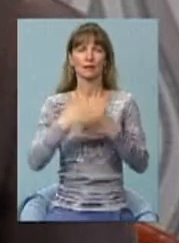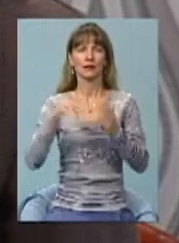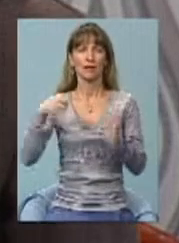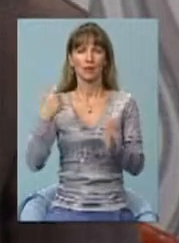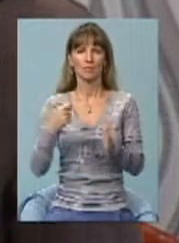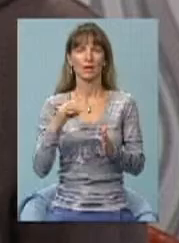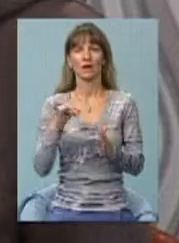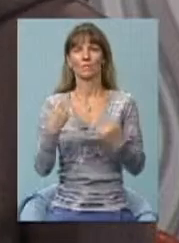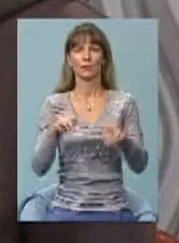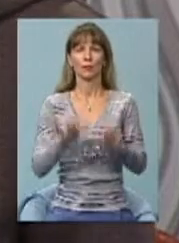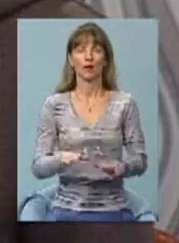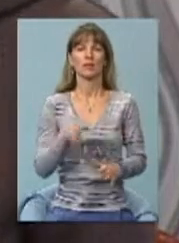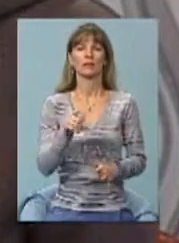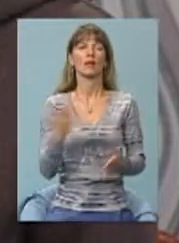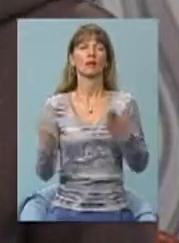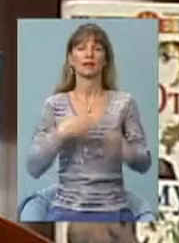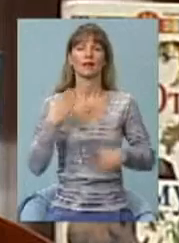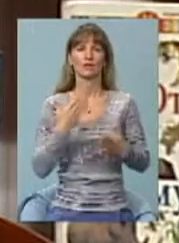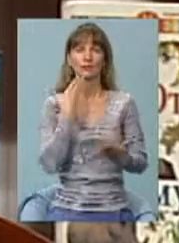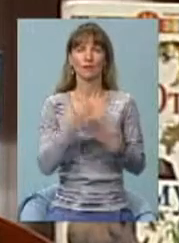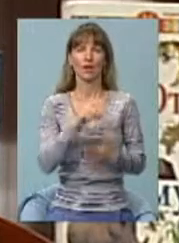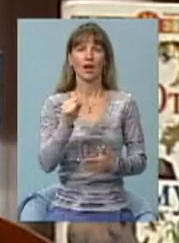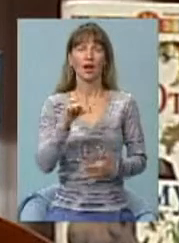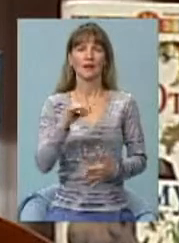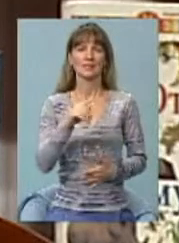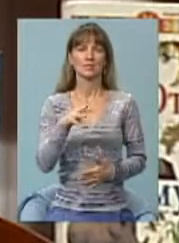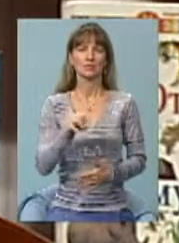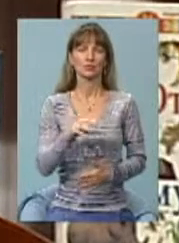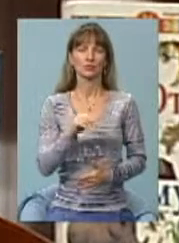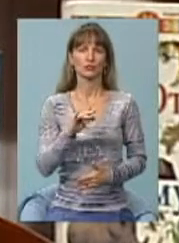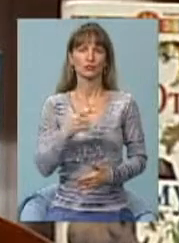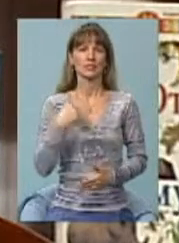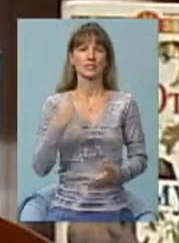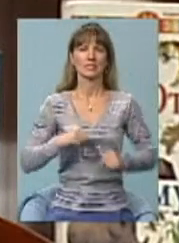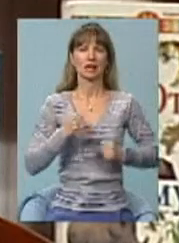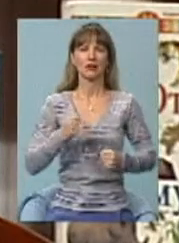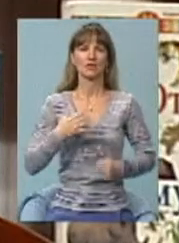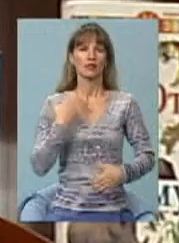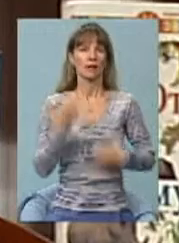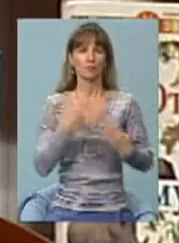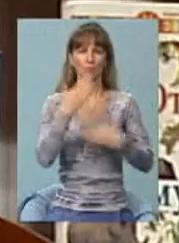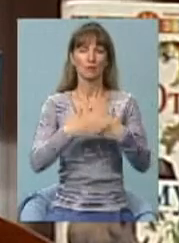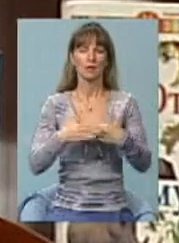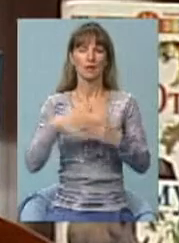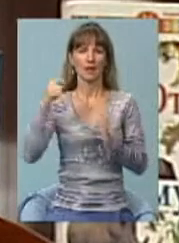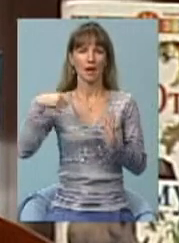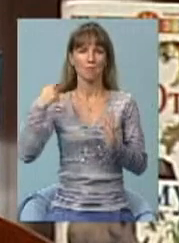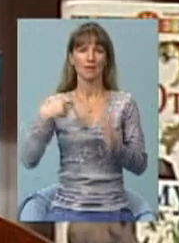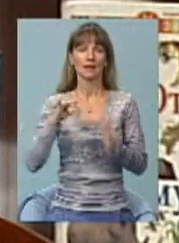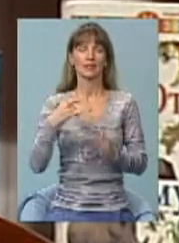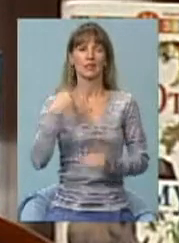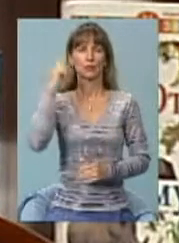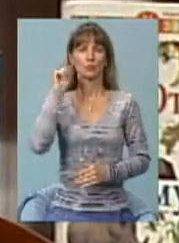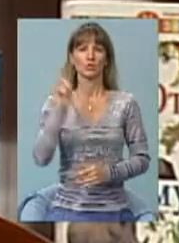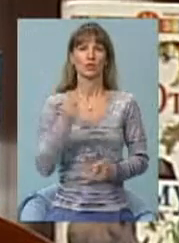ти як, власне, тренуєш свою оцю харизматичність? Я стараюсь не переживати просто перед камерами і Ну, мне кажется,